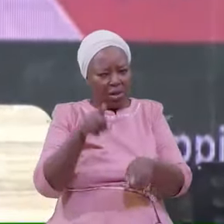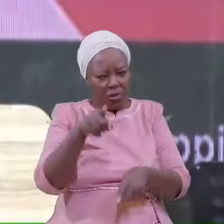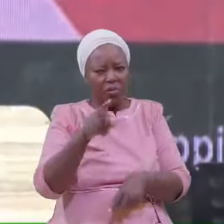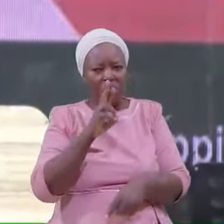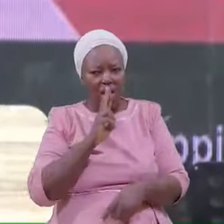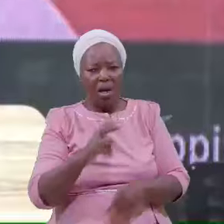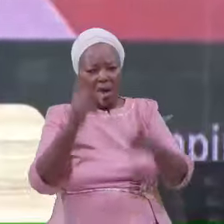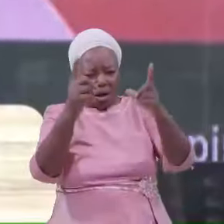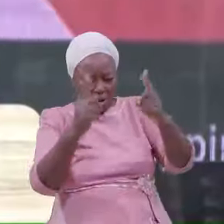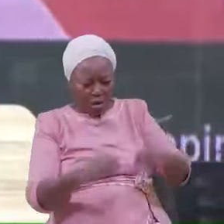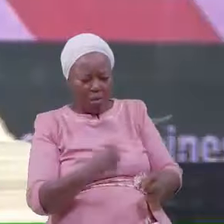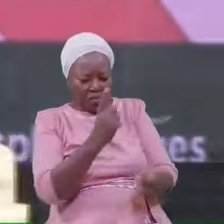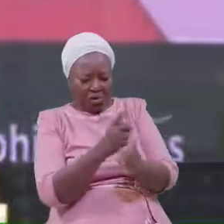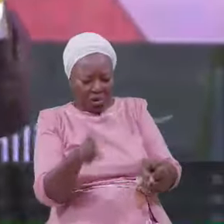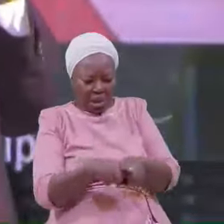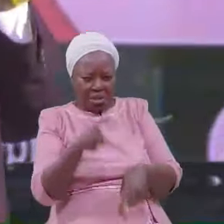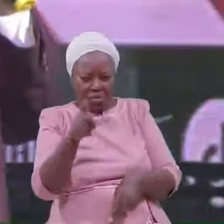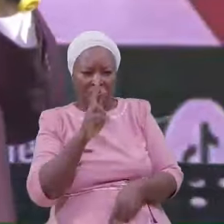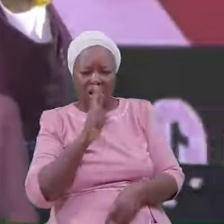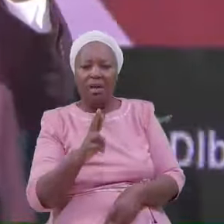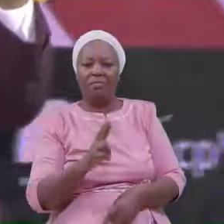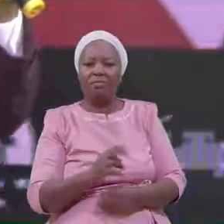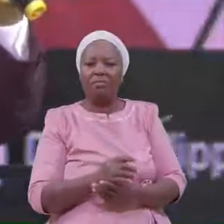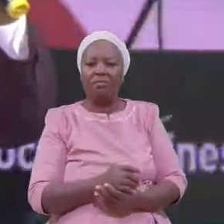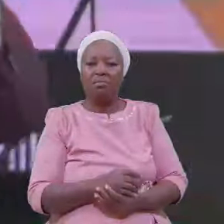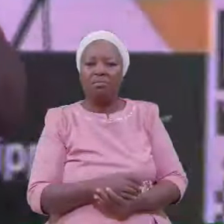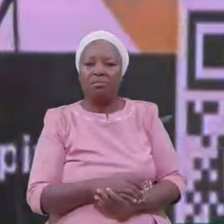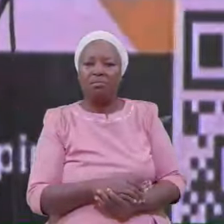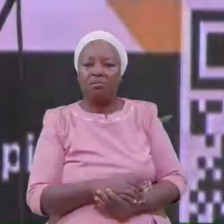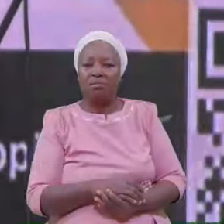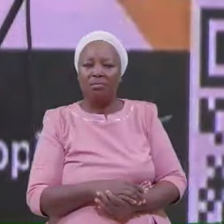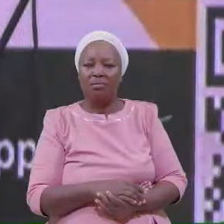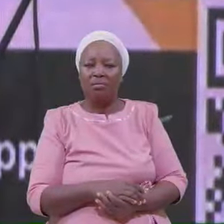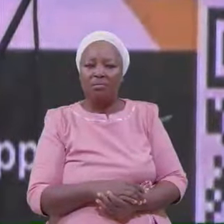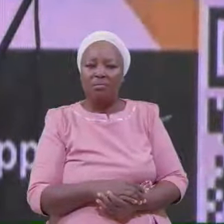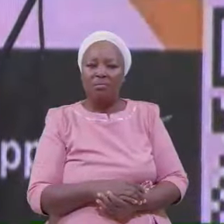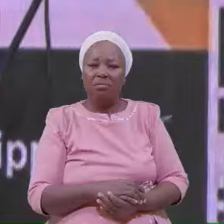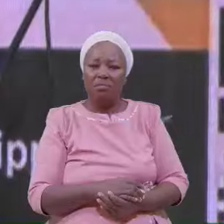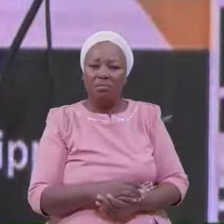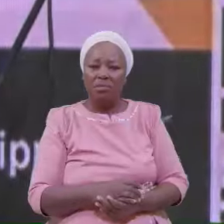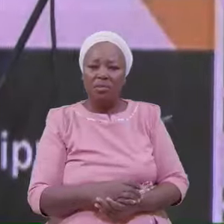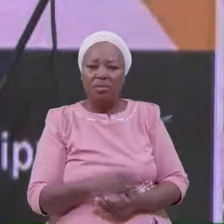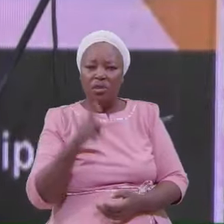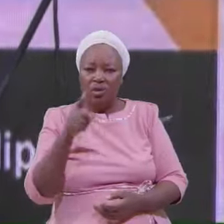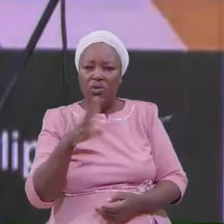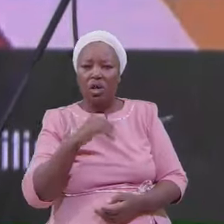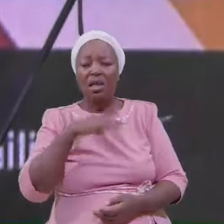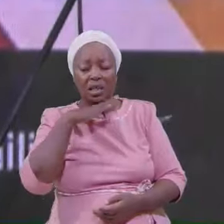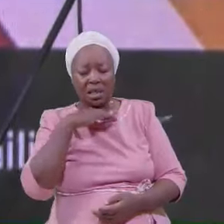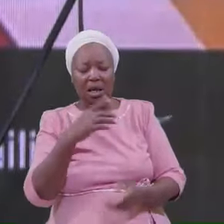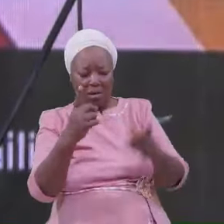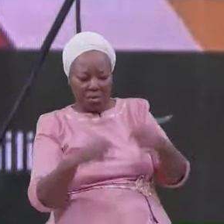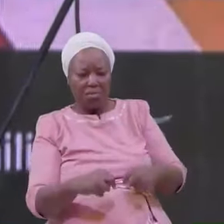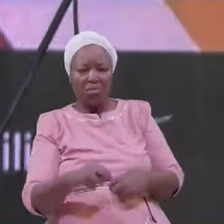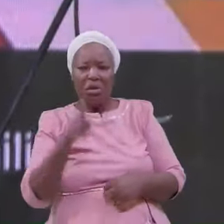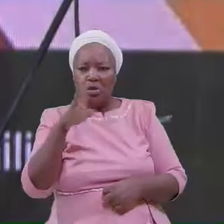you are. Lumapit ka kahit na sino ka. Come. Hali kayo, lumapit. In your condemnation, come. Hali